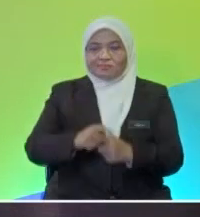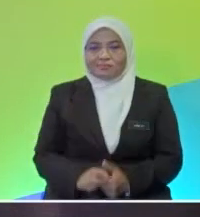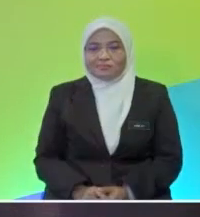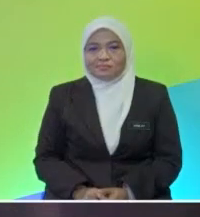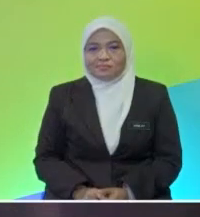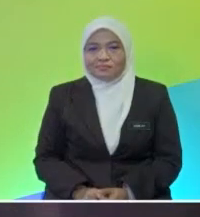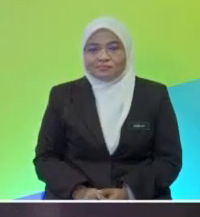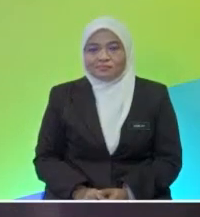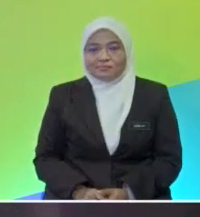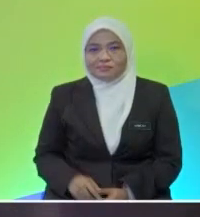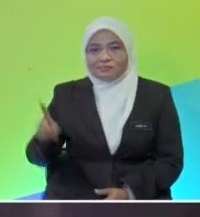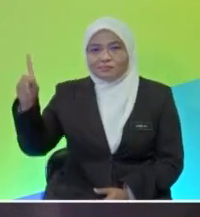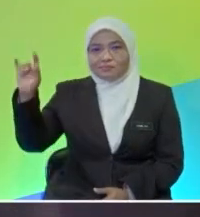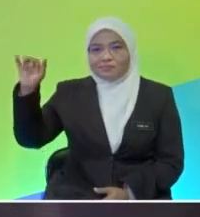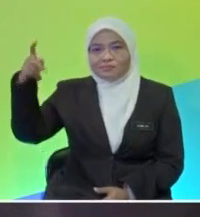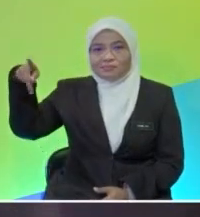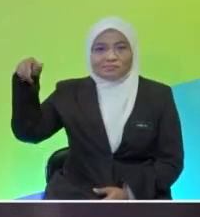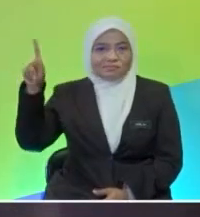ke Timur